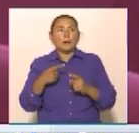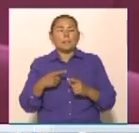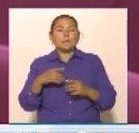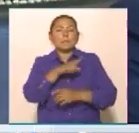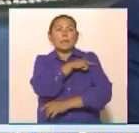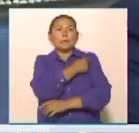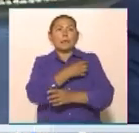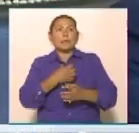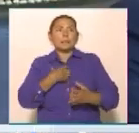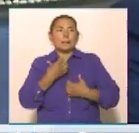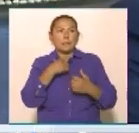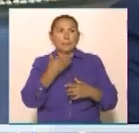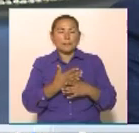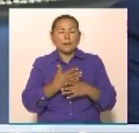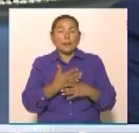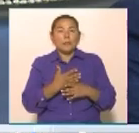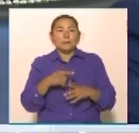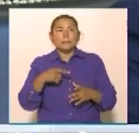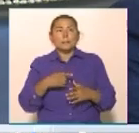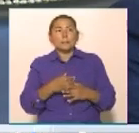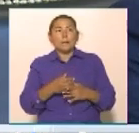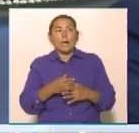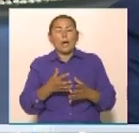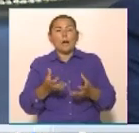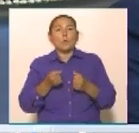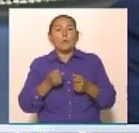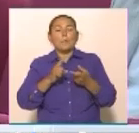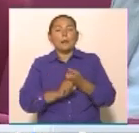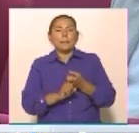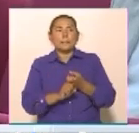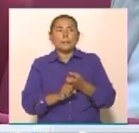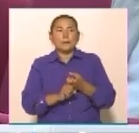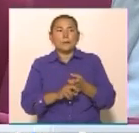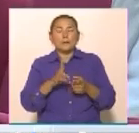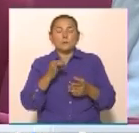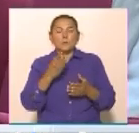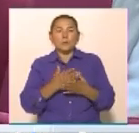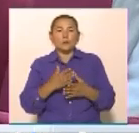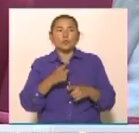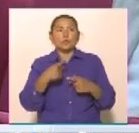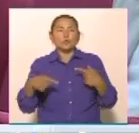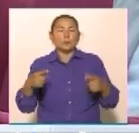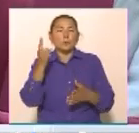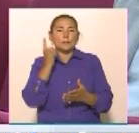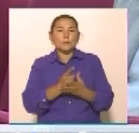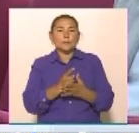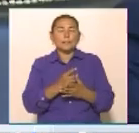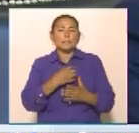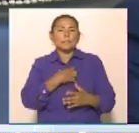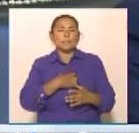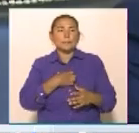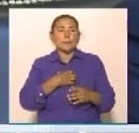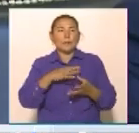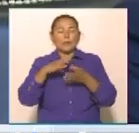санитарлық тазалауға байланысты қатты тұрмыстық қалдықтарды алуға байланысты кемшіліктер бар. Жүктелген міндеттерді тиісті